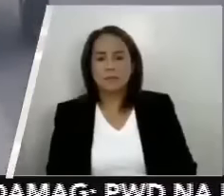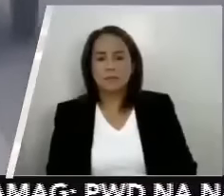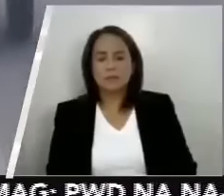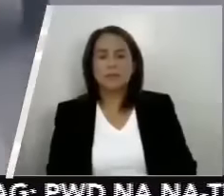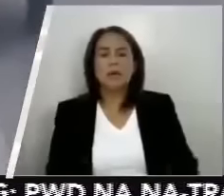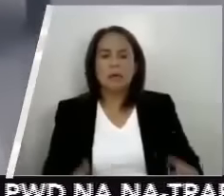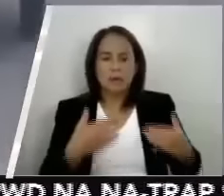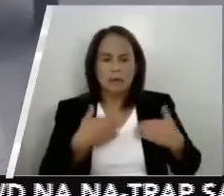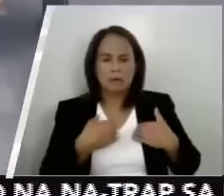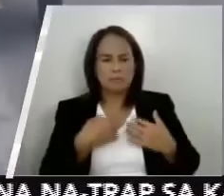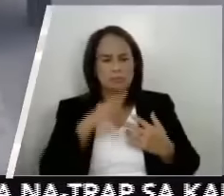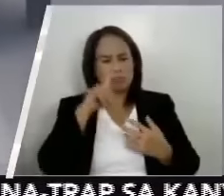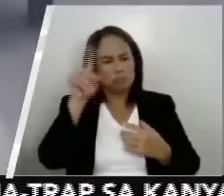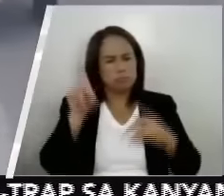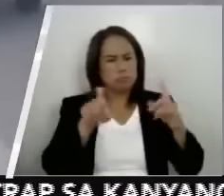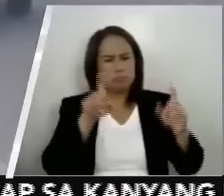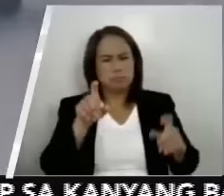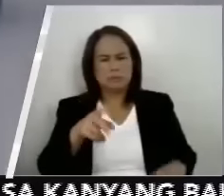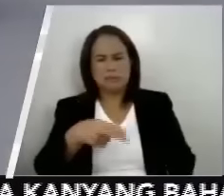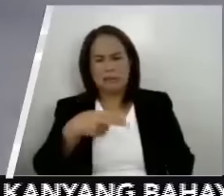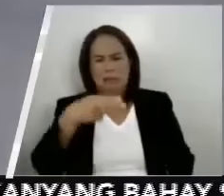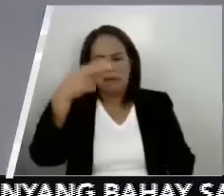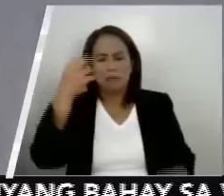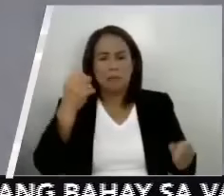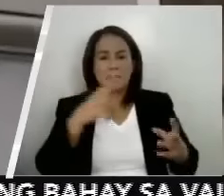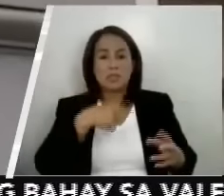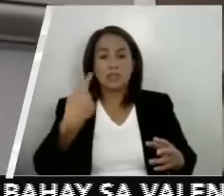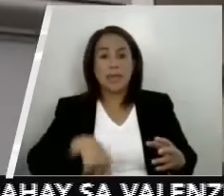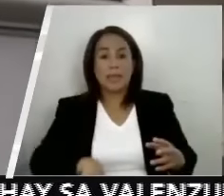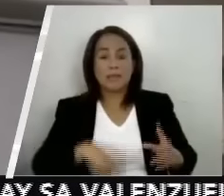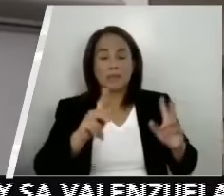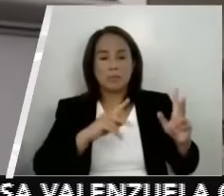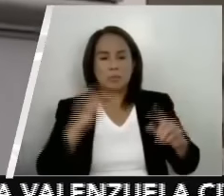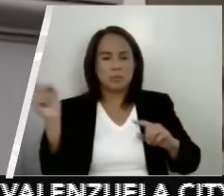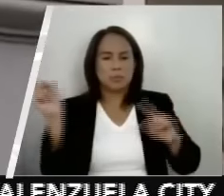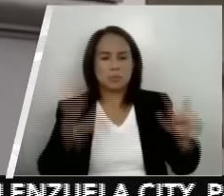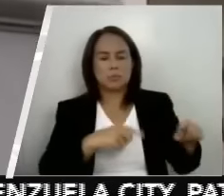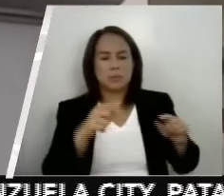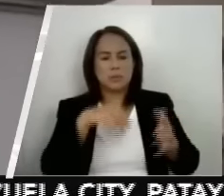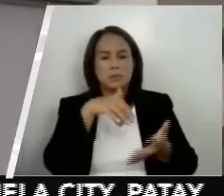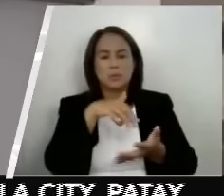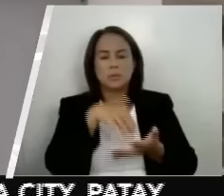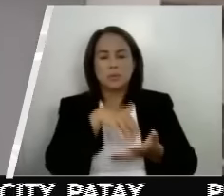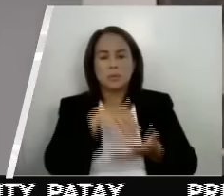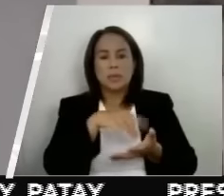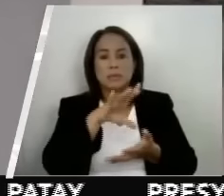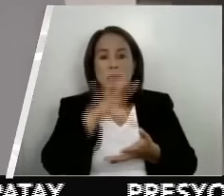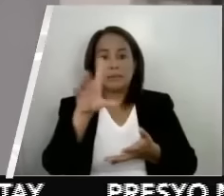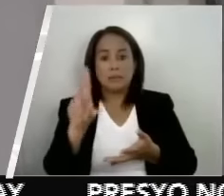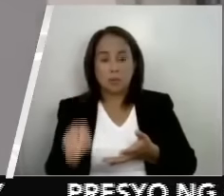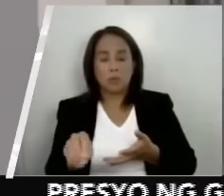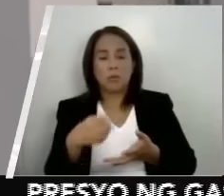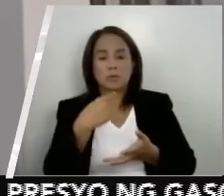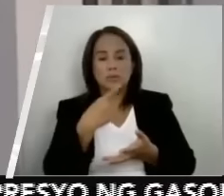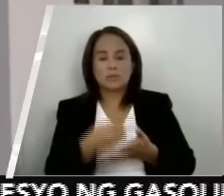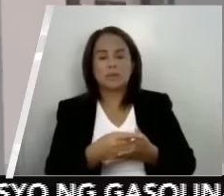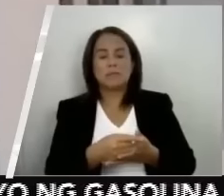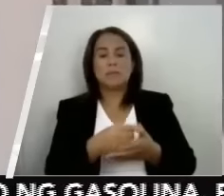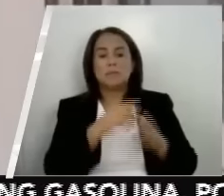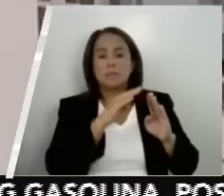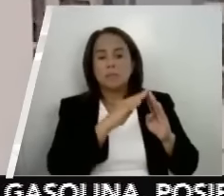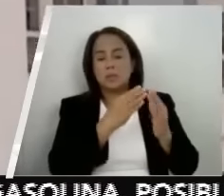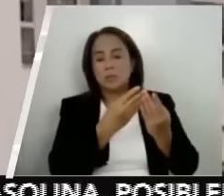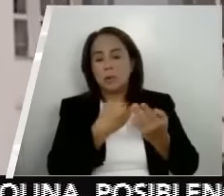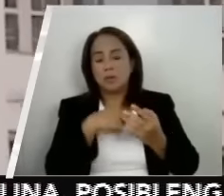question sa pagtaas umano ng bilang ng mga Chinese nationals na nag-aaral sa lalawigan ng Cagayan, sinabi ng Bureau of Immigration na batay sa